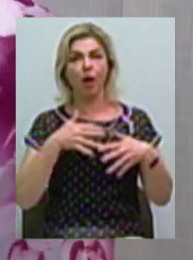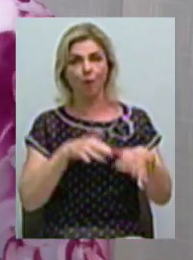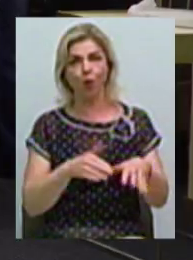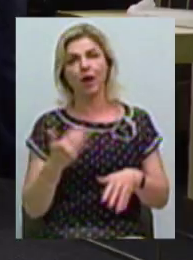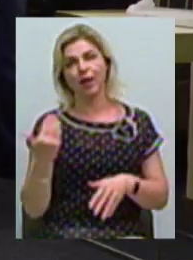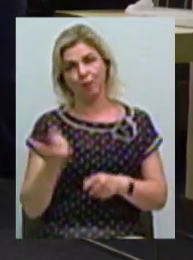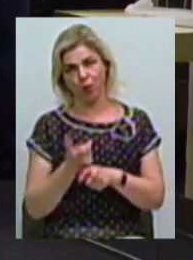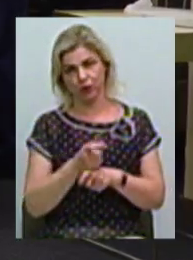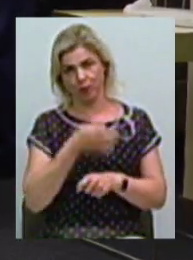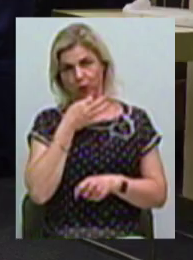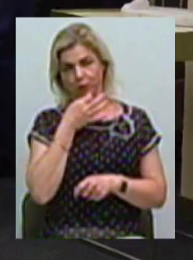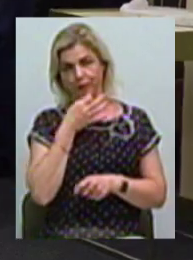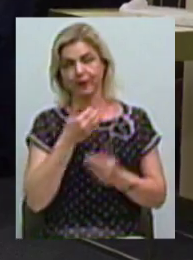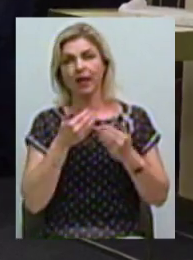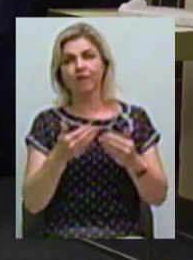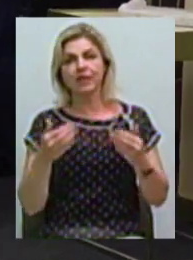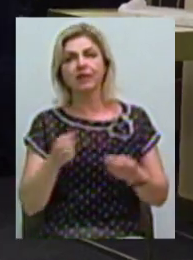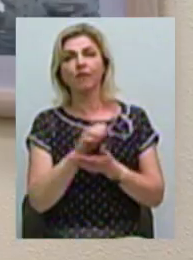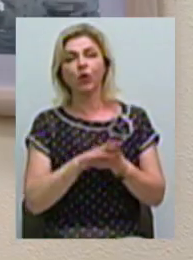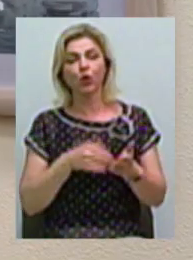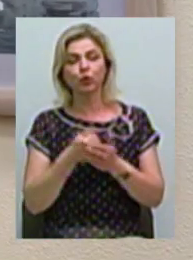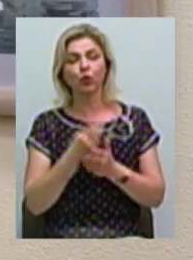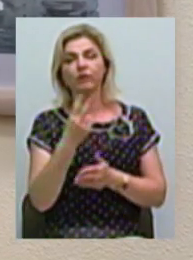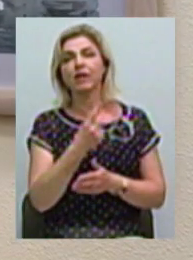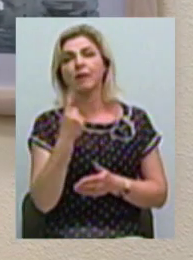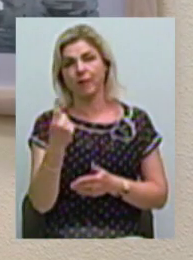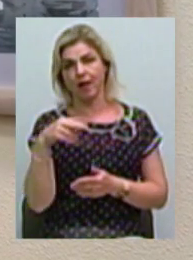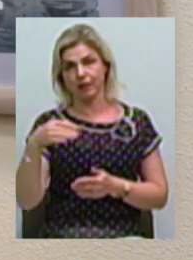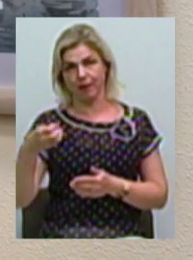подобаються. Виставка триватиме до 21 липня.